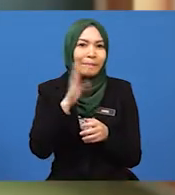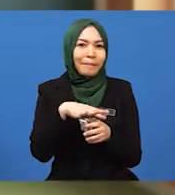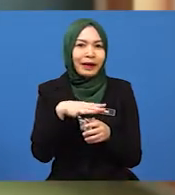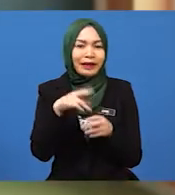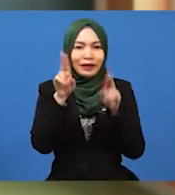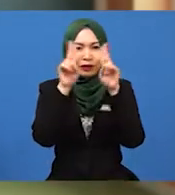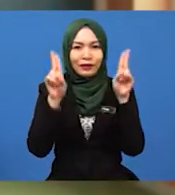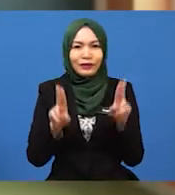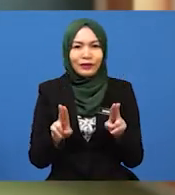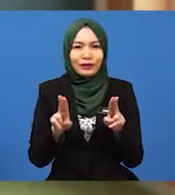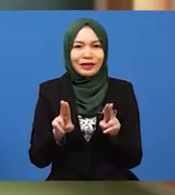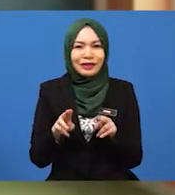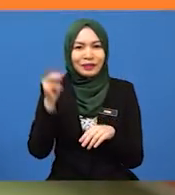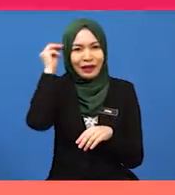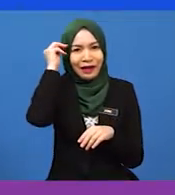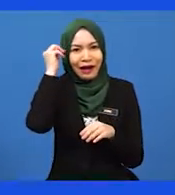Marilah uji minda.